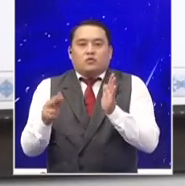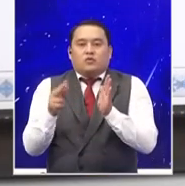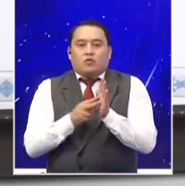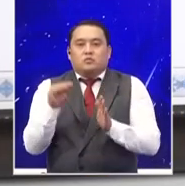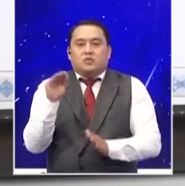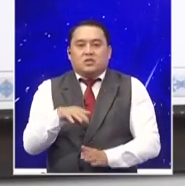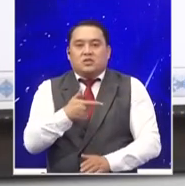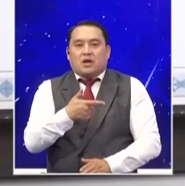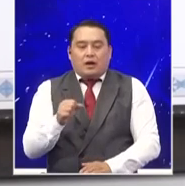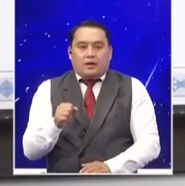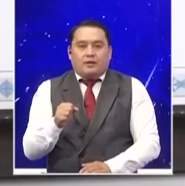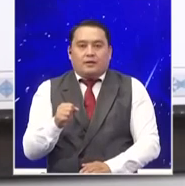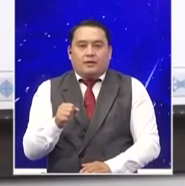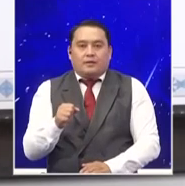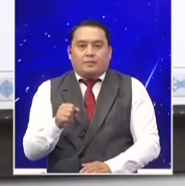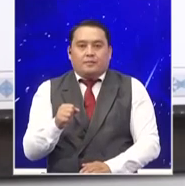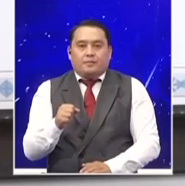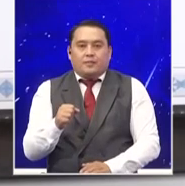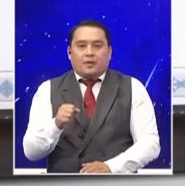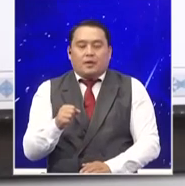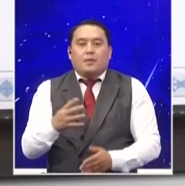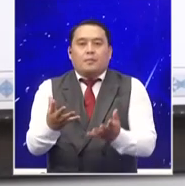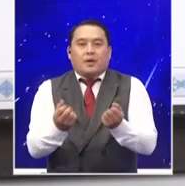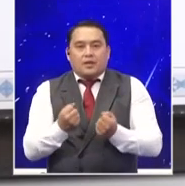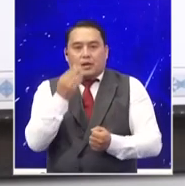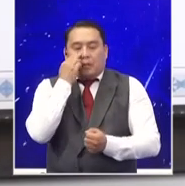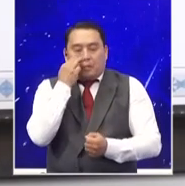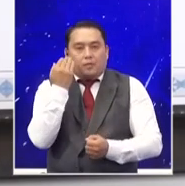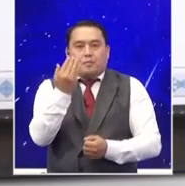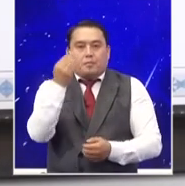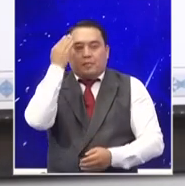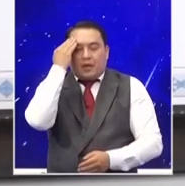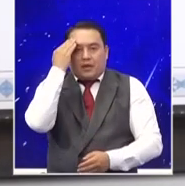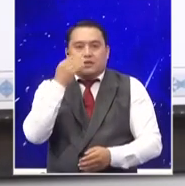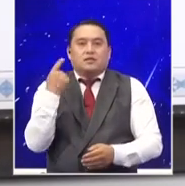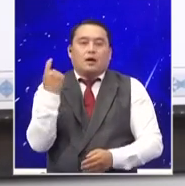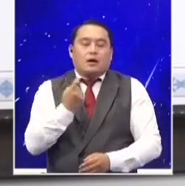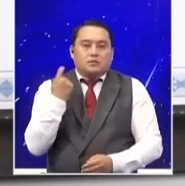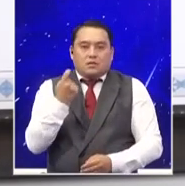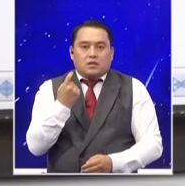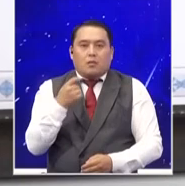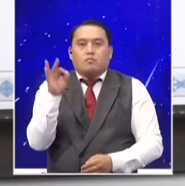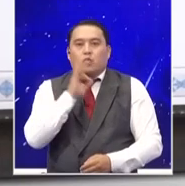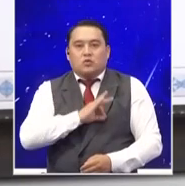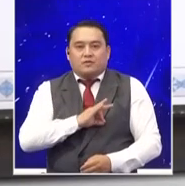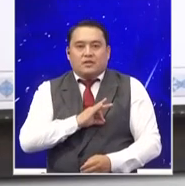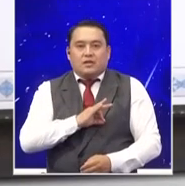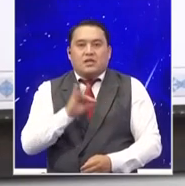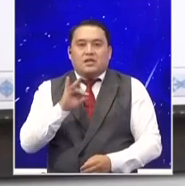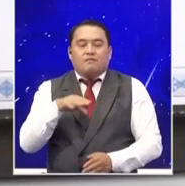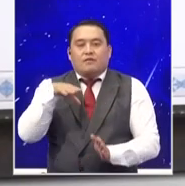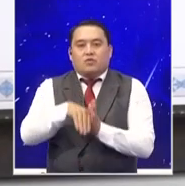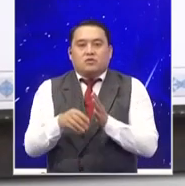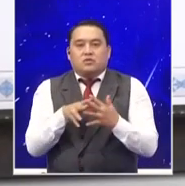тысяч гектаров уже приняты по ним меры собственниками земельных участков и землепользователями и